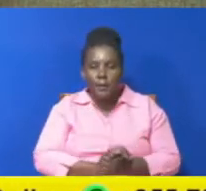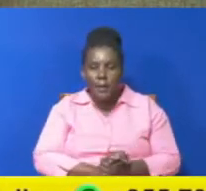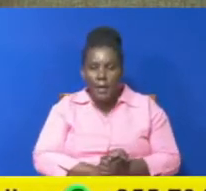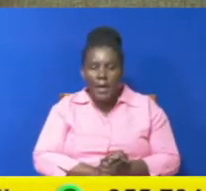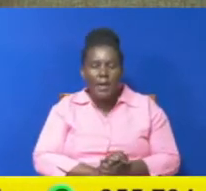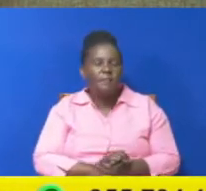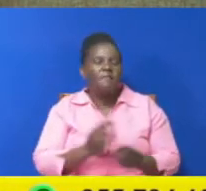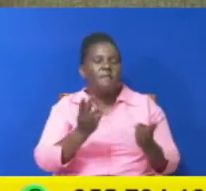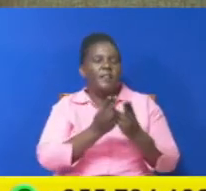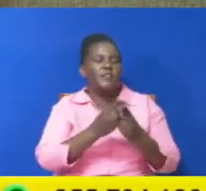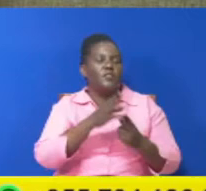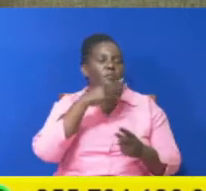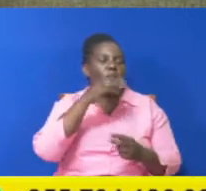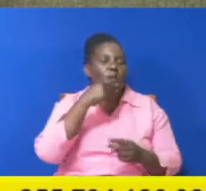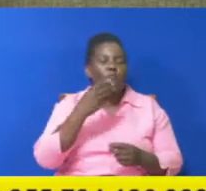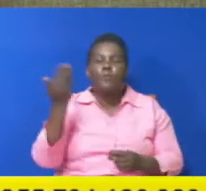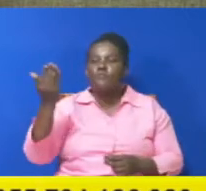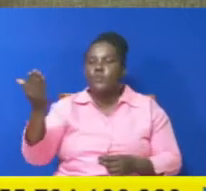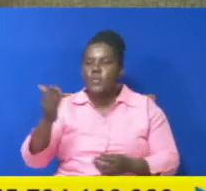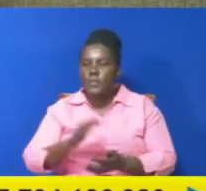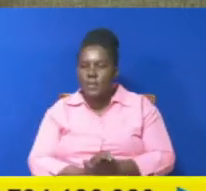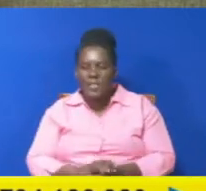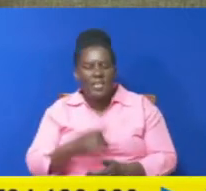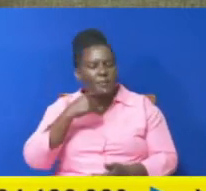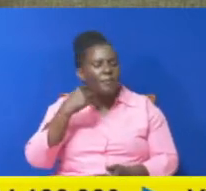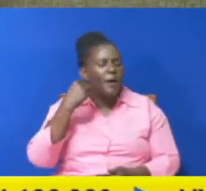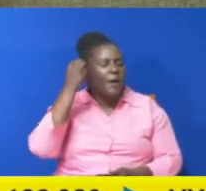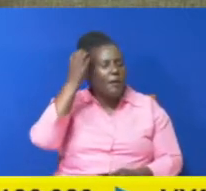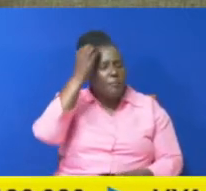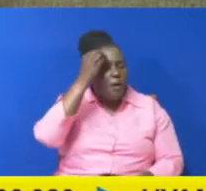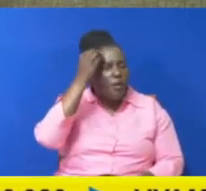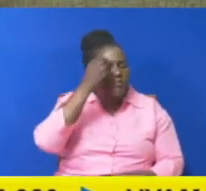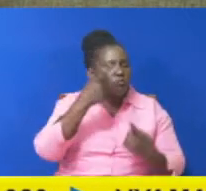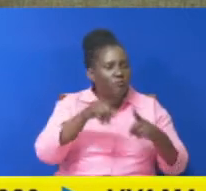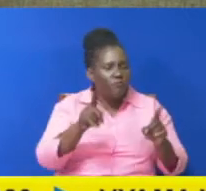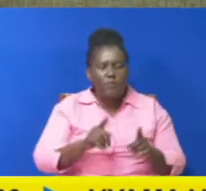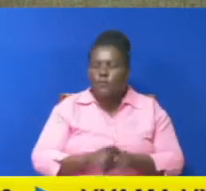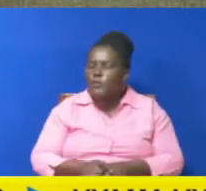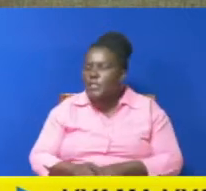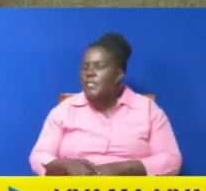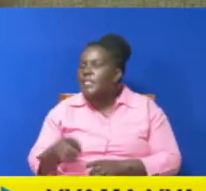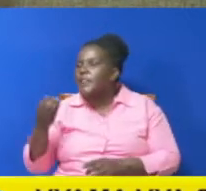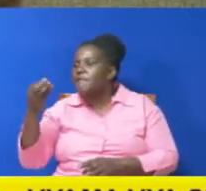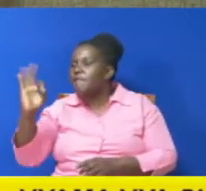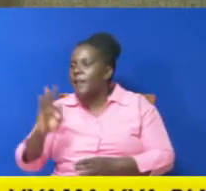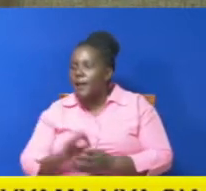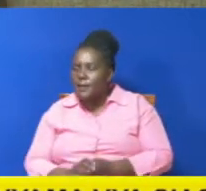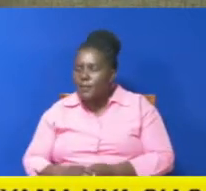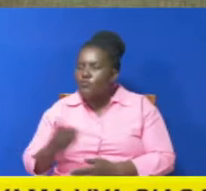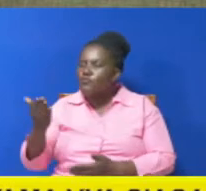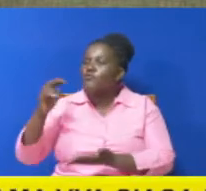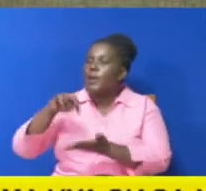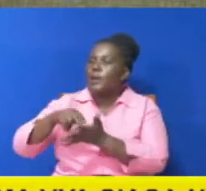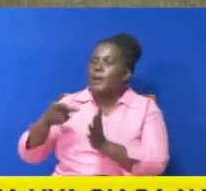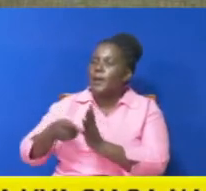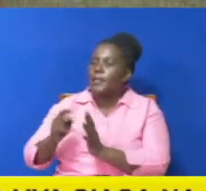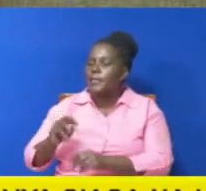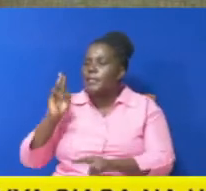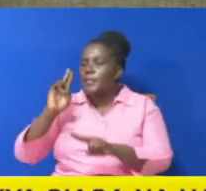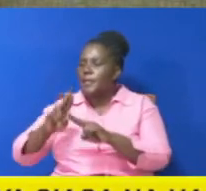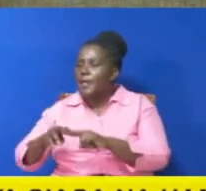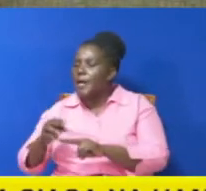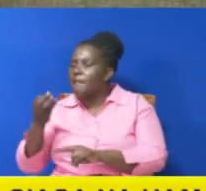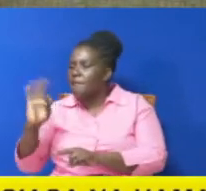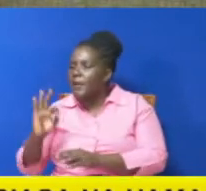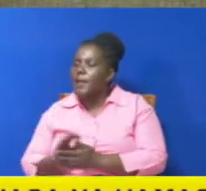fulani. Wewe bwana ufikiri kama fulani. Wewe bwana mawazo yako haya, fulani ana mipango, wewe una mipango, fulani ana mikakati. Yaani nikikaa na fulani naona